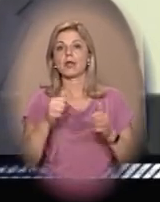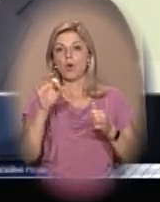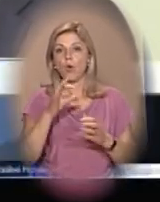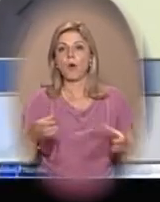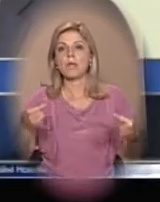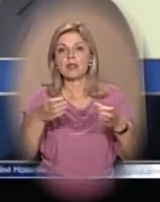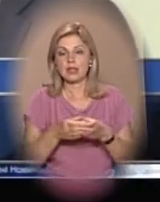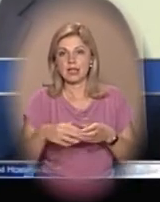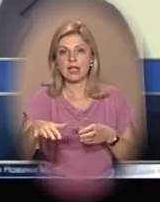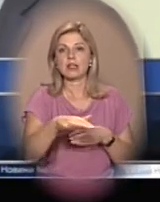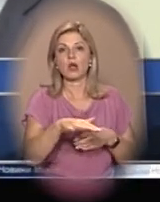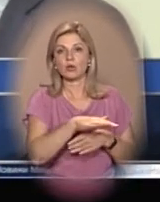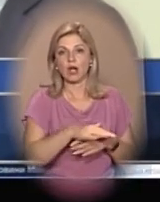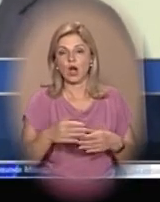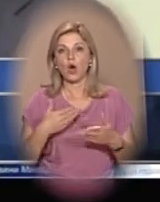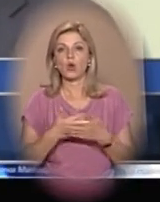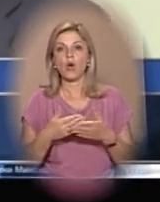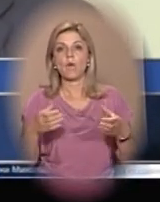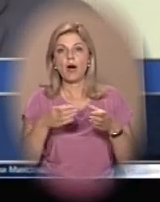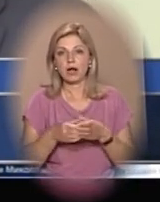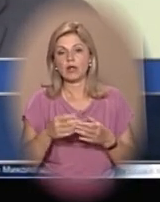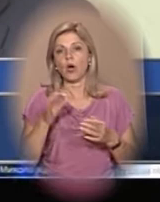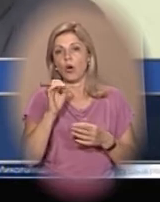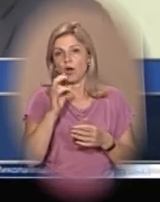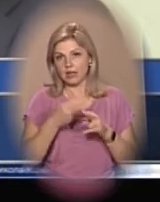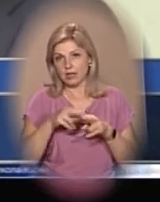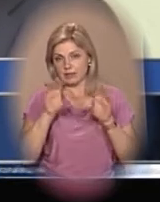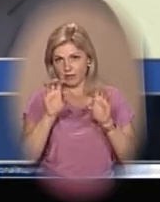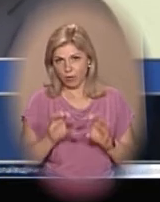громад, він необхідний сьогодні